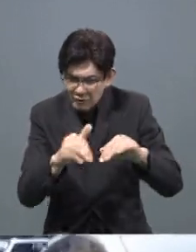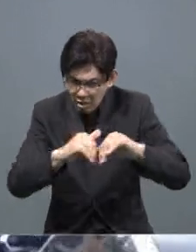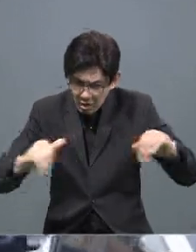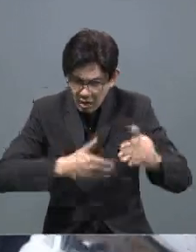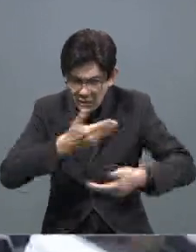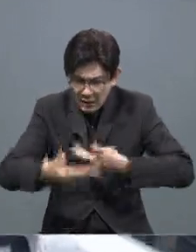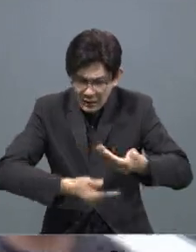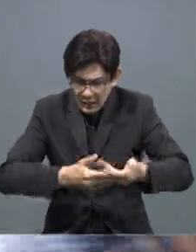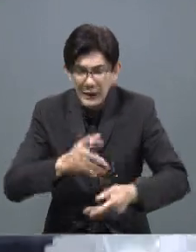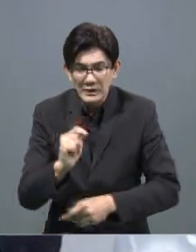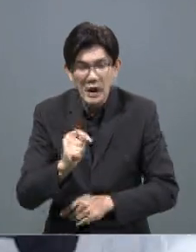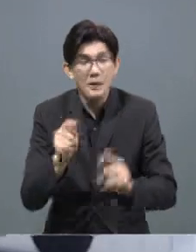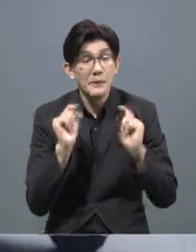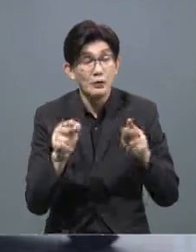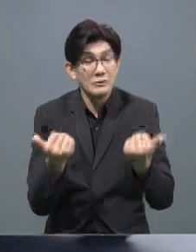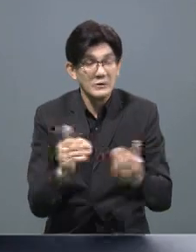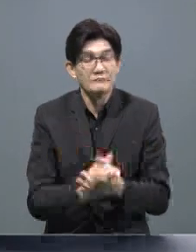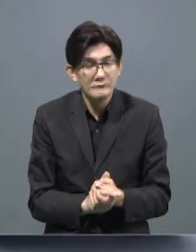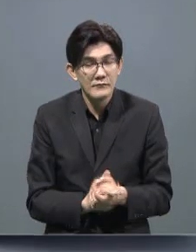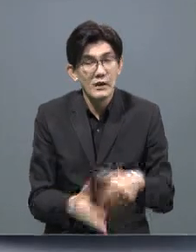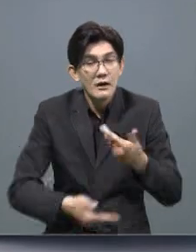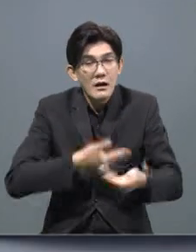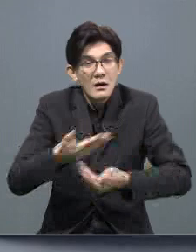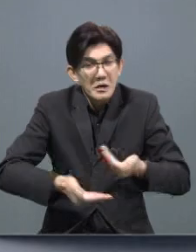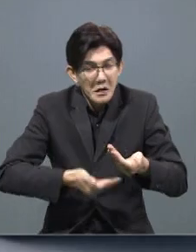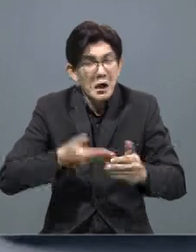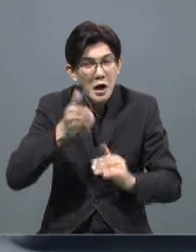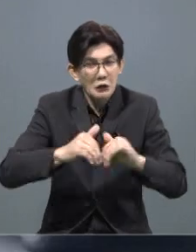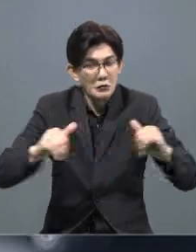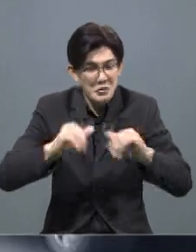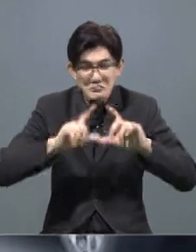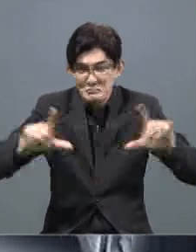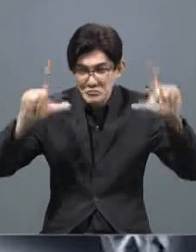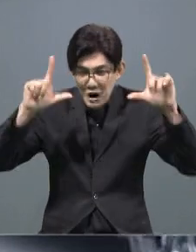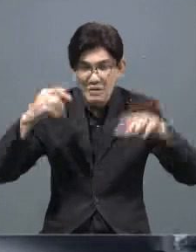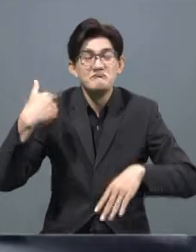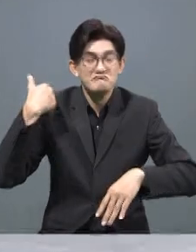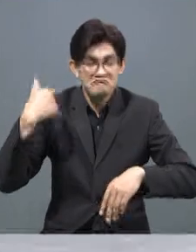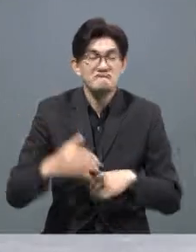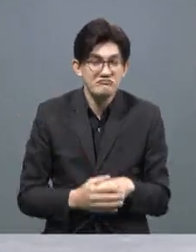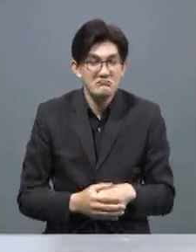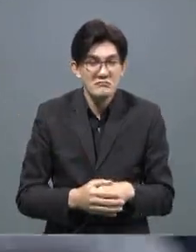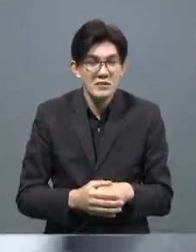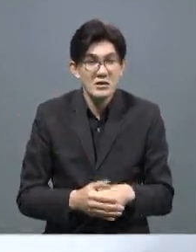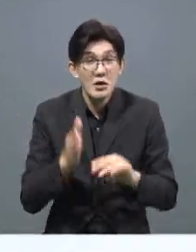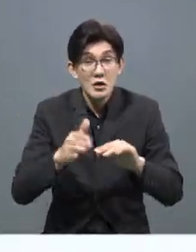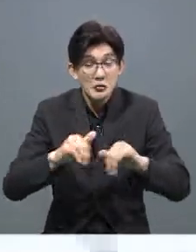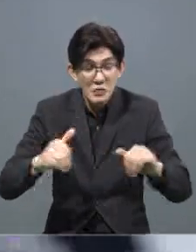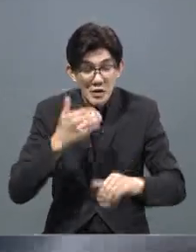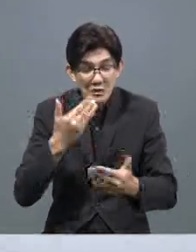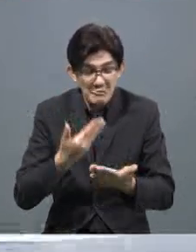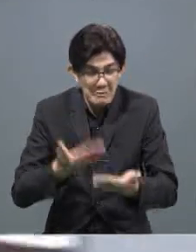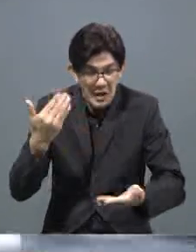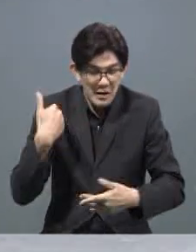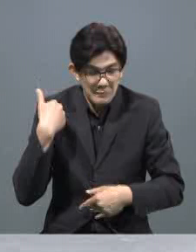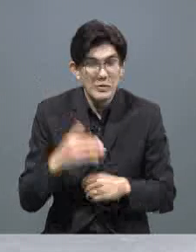ตลาดไอราที่ปทุมธานีซึ่งถือว่าเป็นแหล่งขายทุเรียนอันดับใหญ่ต้นๆของประเทศนะครับราคาทุเรียนปีนี้เนี่ยค่อนข้างสูงถ้าเป็น